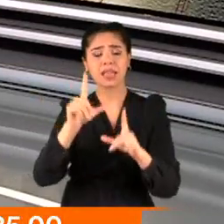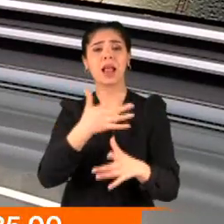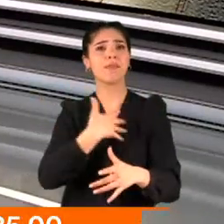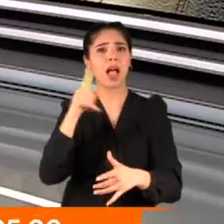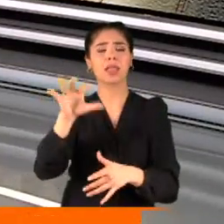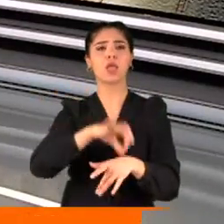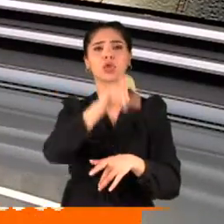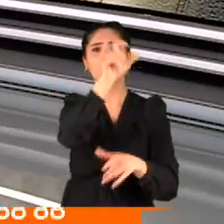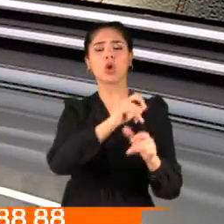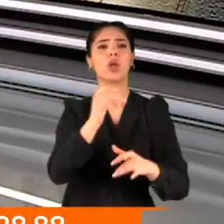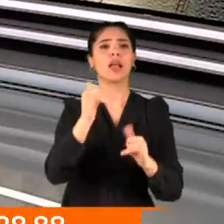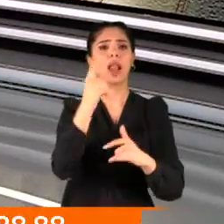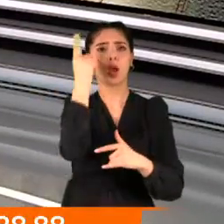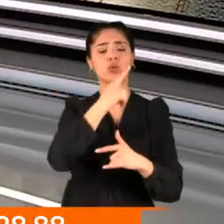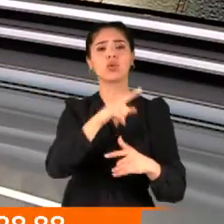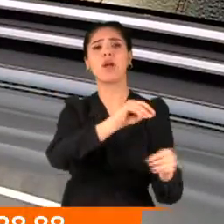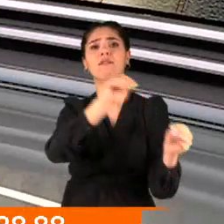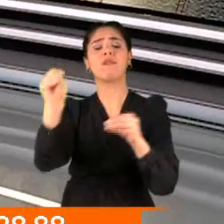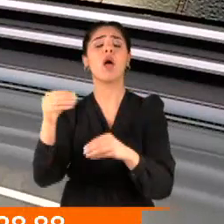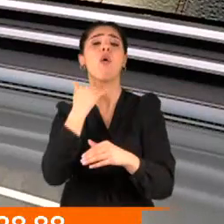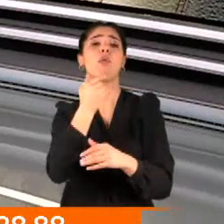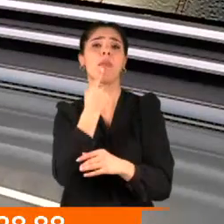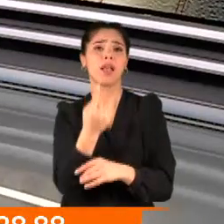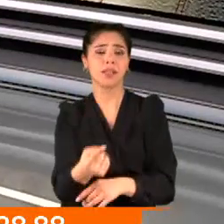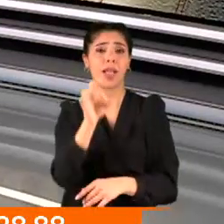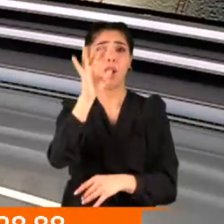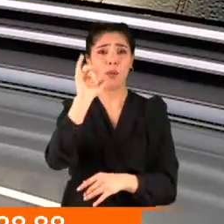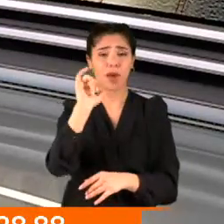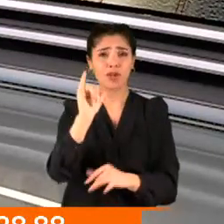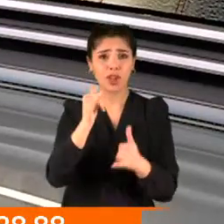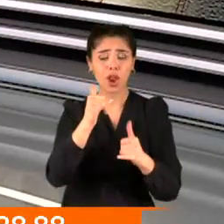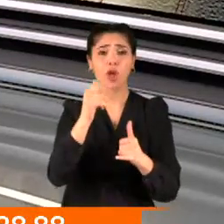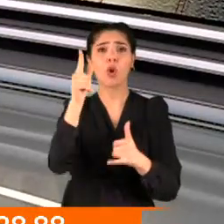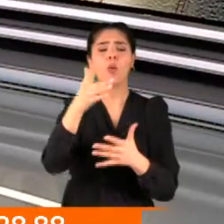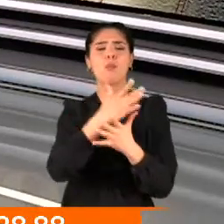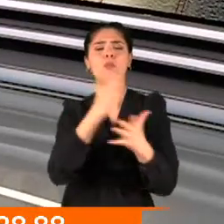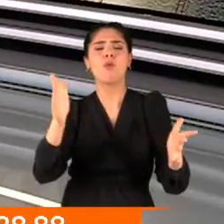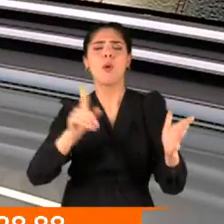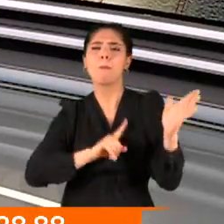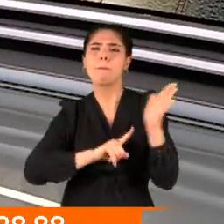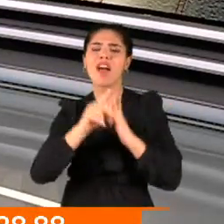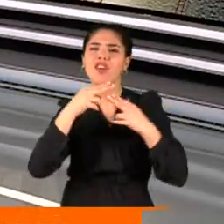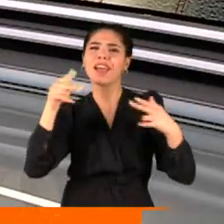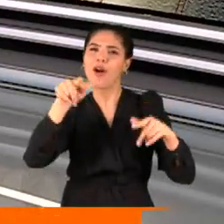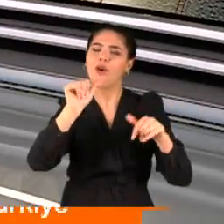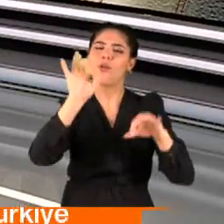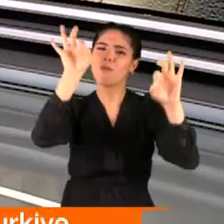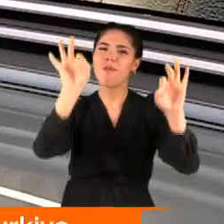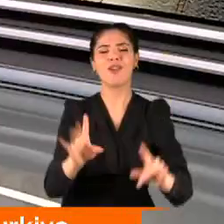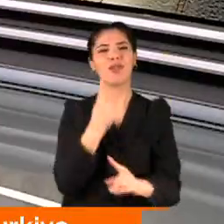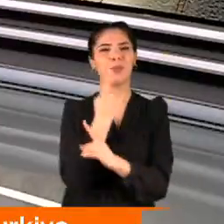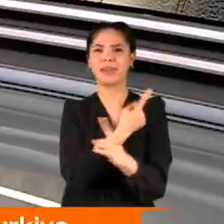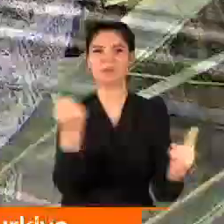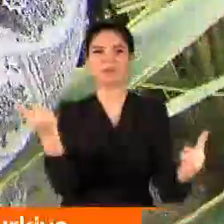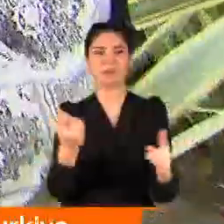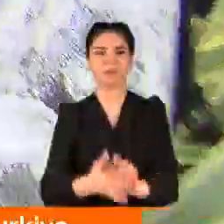kiloları yüzünden kendisini donar olamayacağını söyledi 15 güne San O büyük Azim hikayesi İşte tam o gün başladı